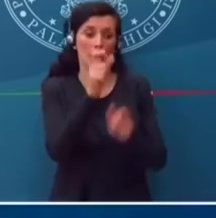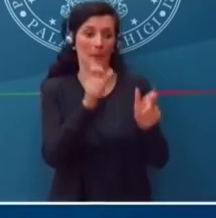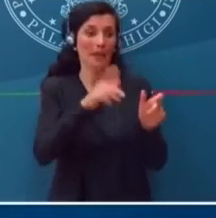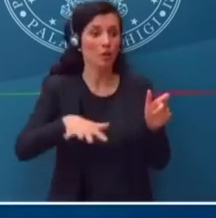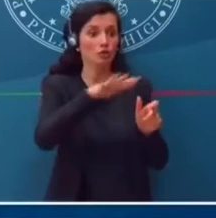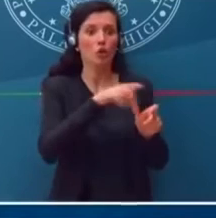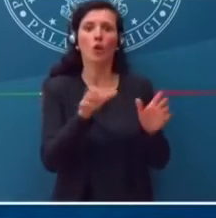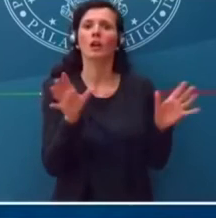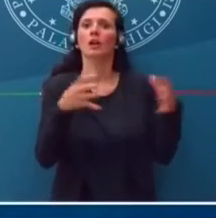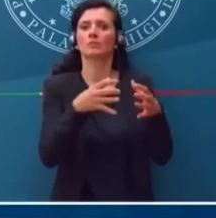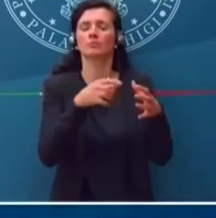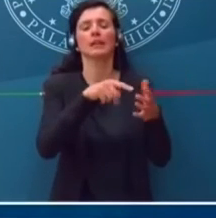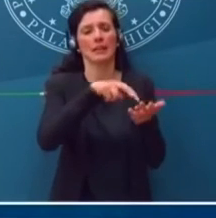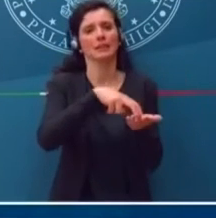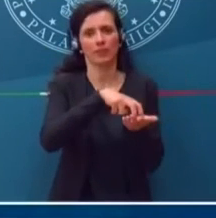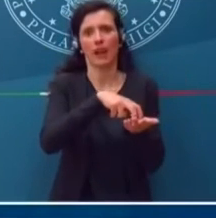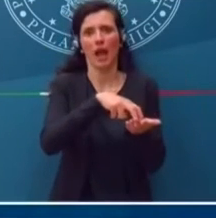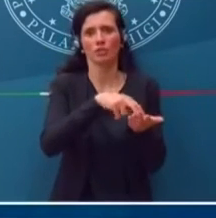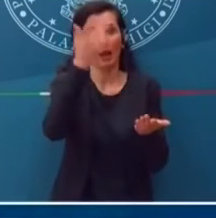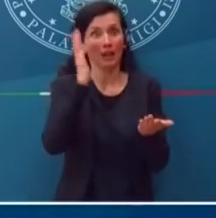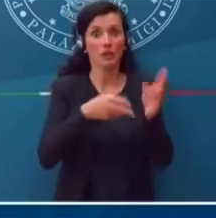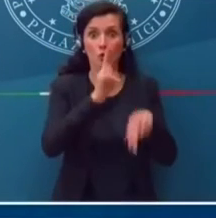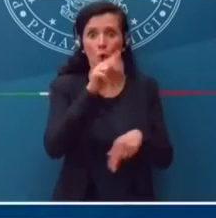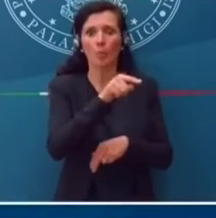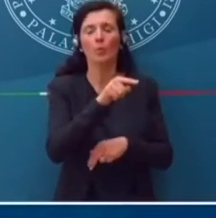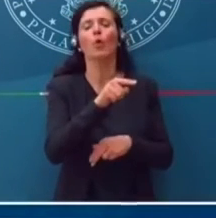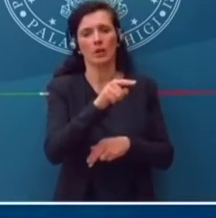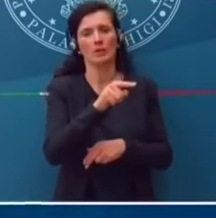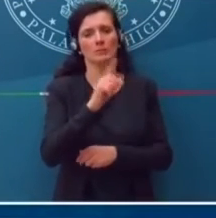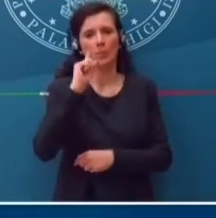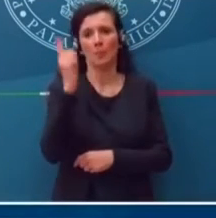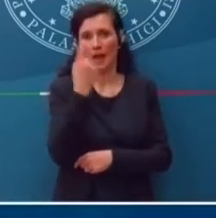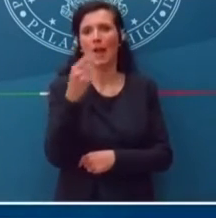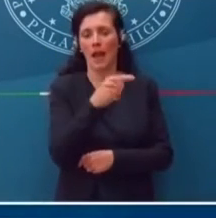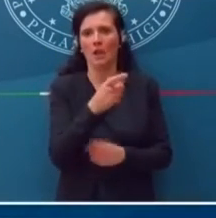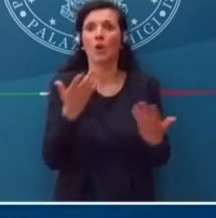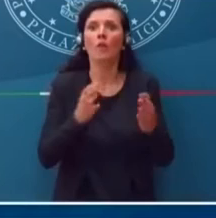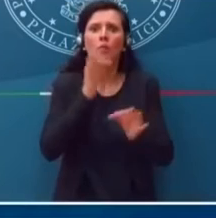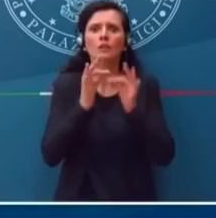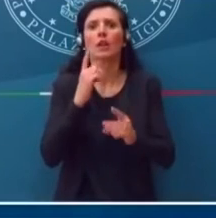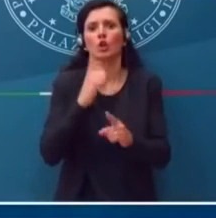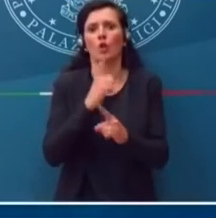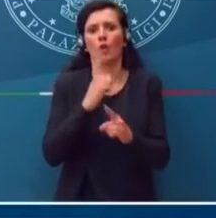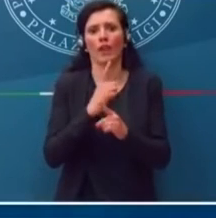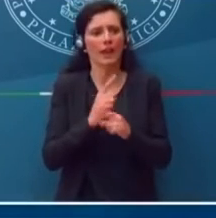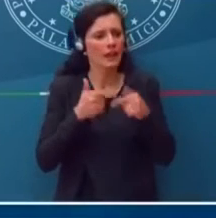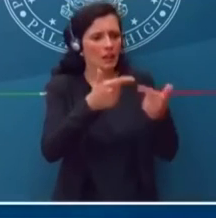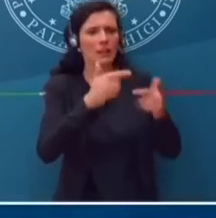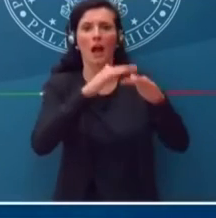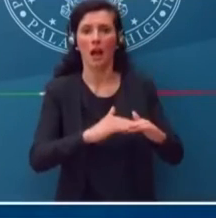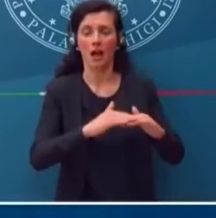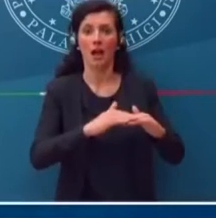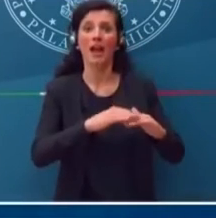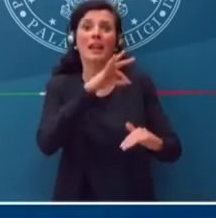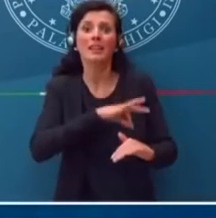classi più esposte al rischio è non solo dovere, ma è interesse